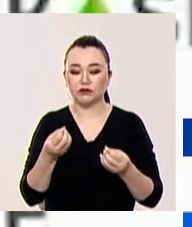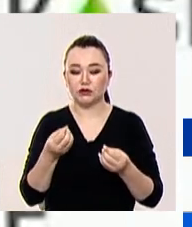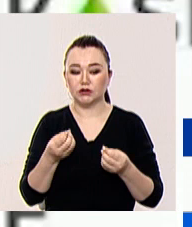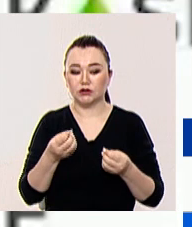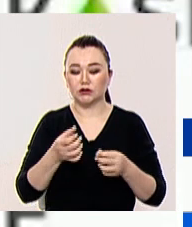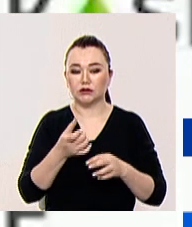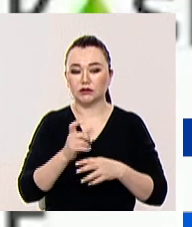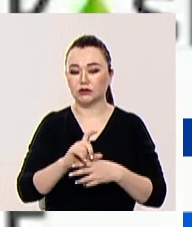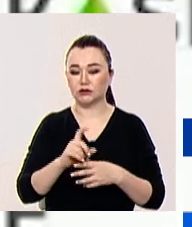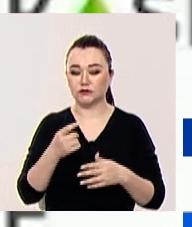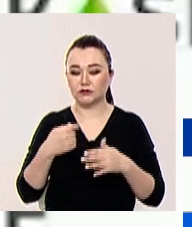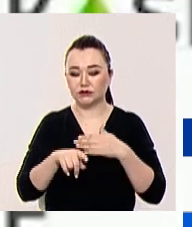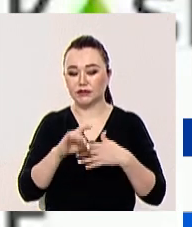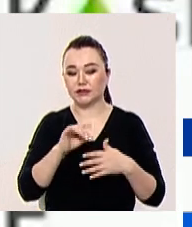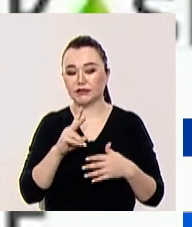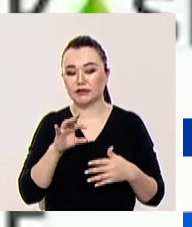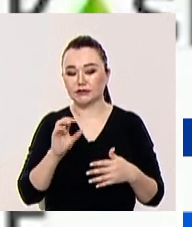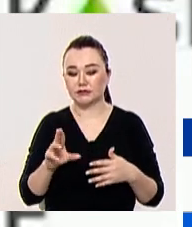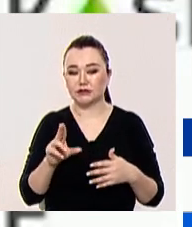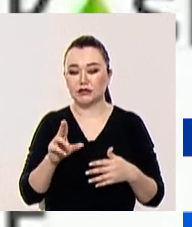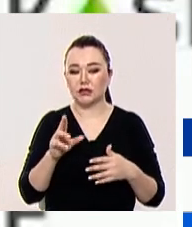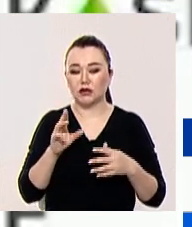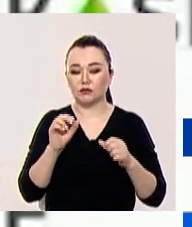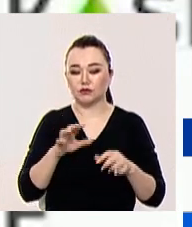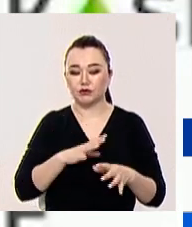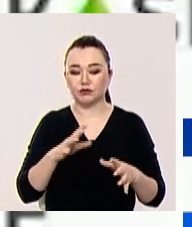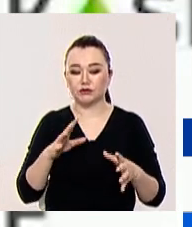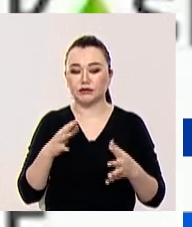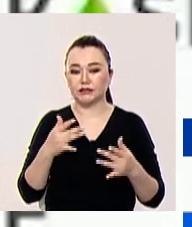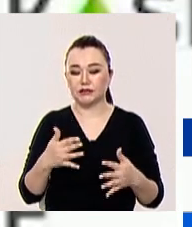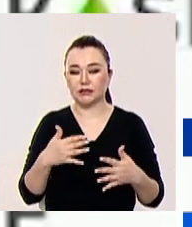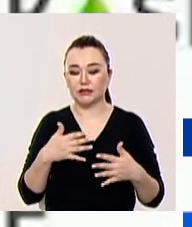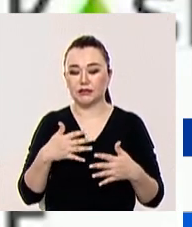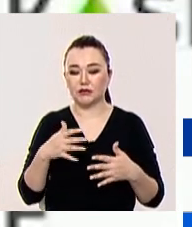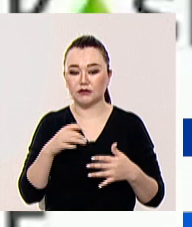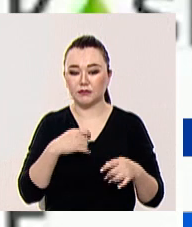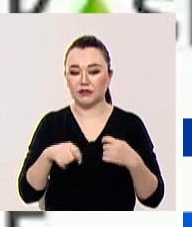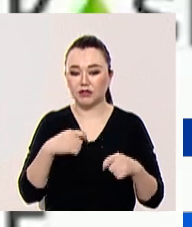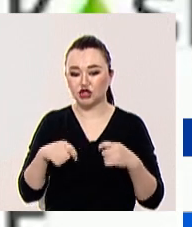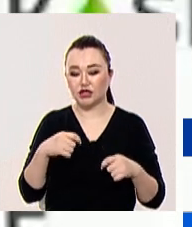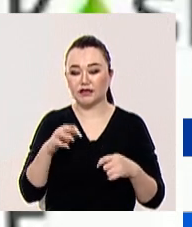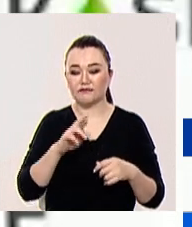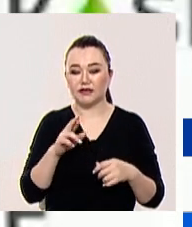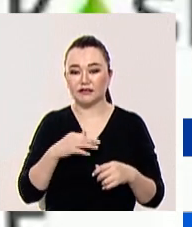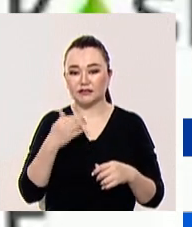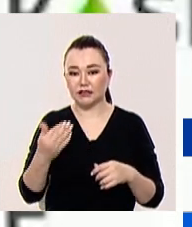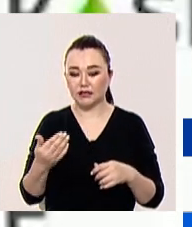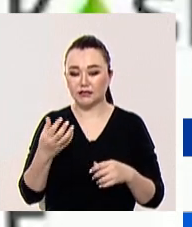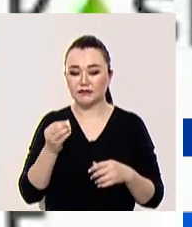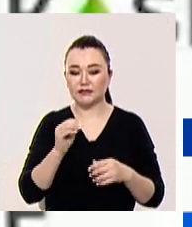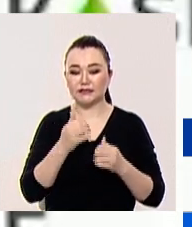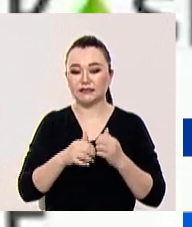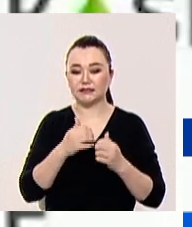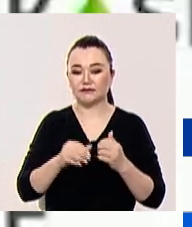отыгрывание значений индекса после нескольких, может быть, эмоциональных распродаж январских. А в середине